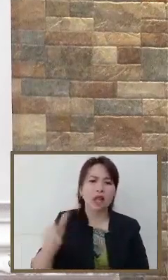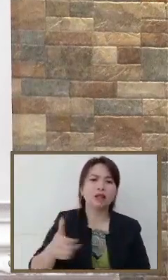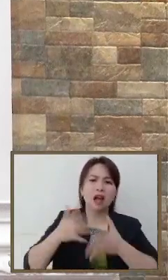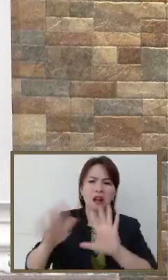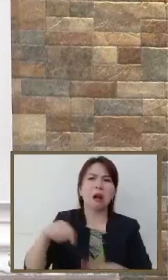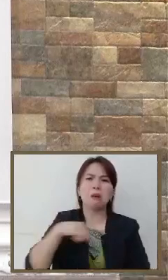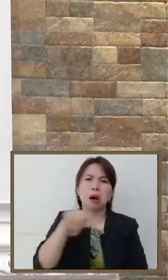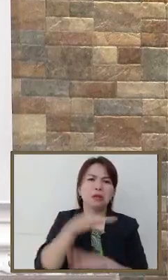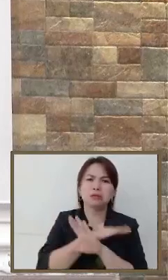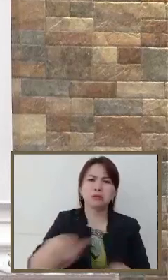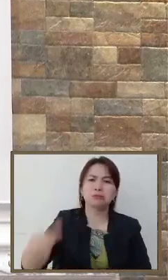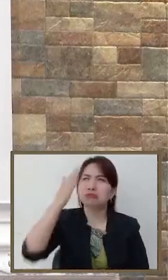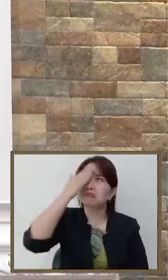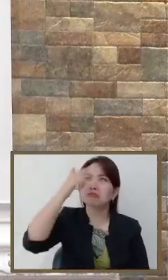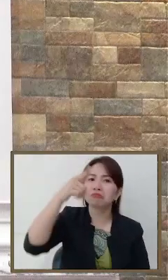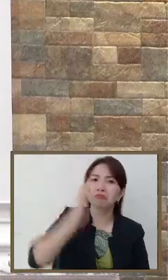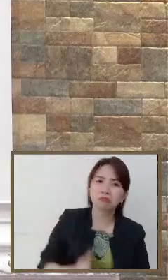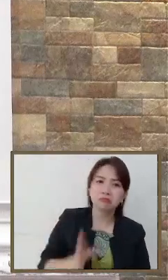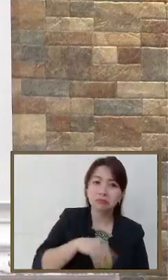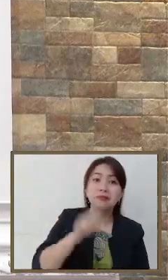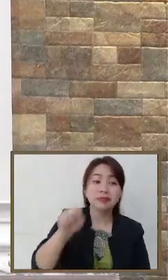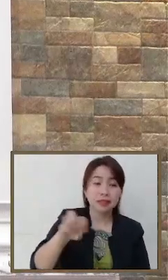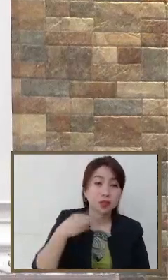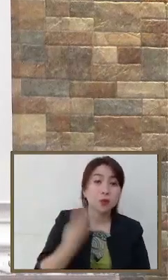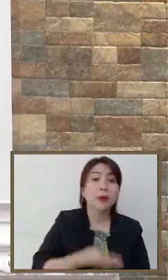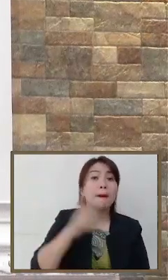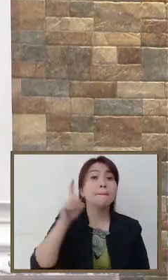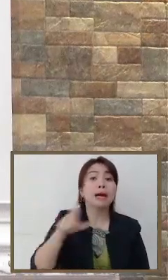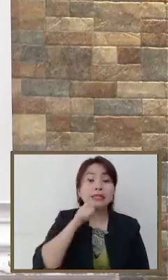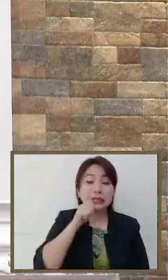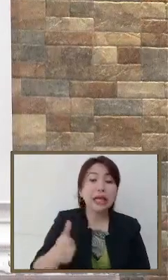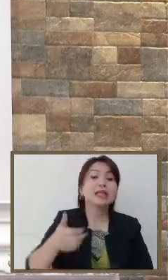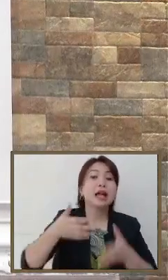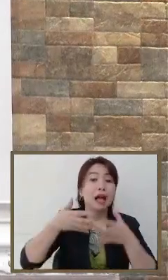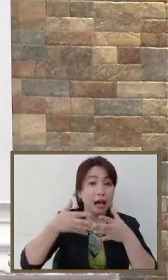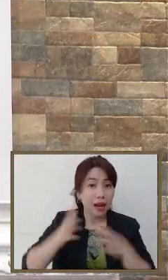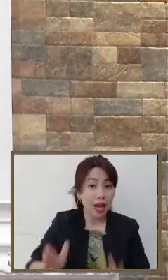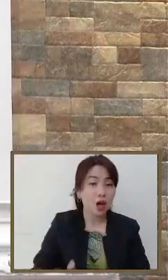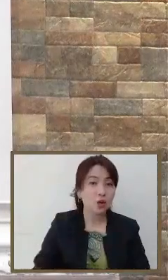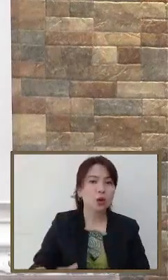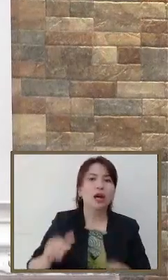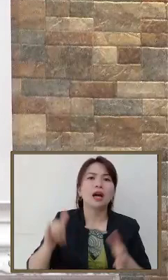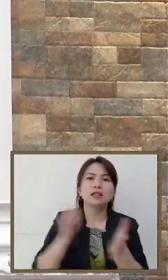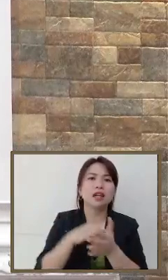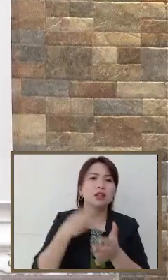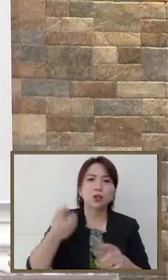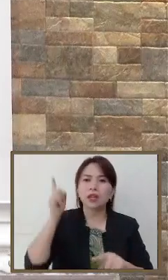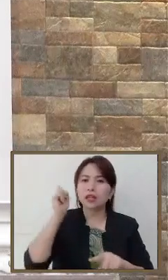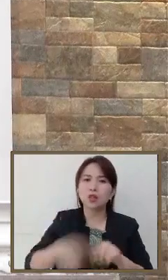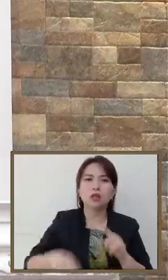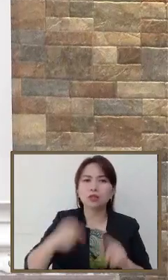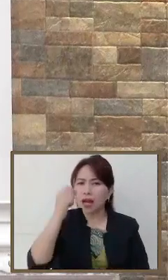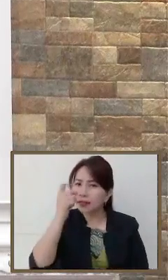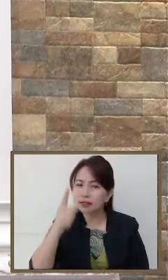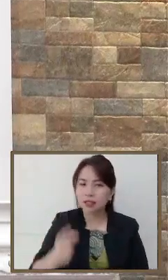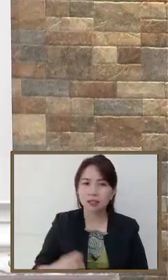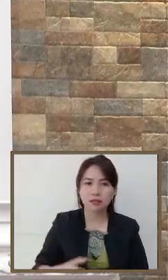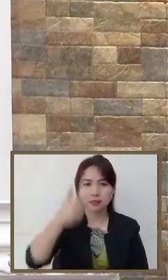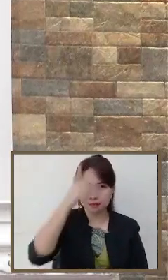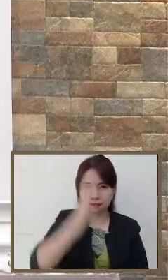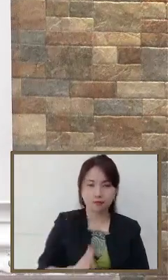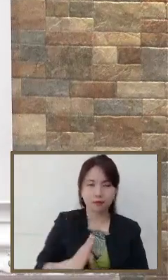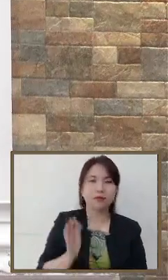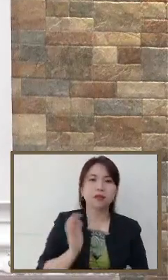huwag tayong papayag na hindi klarado Mga kapatid ang Diyos sa buhay natin kung meron mang pagkakataon na kung saan ang